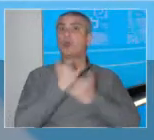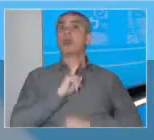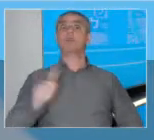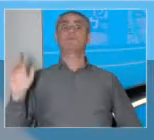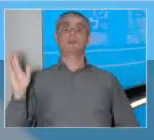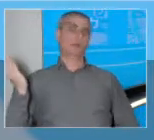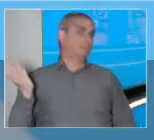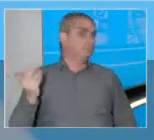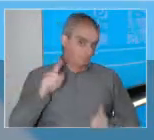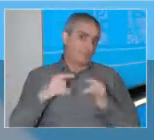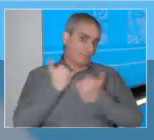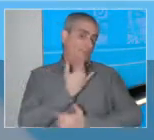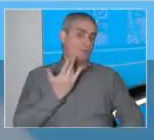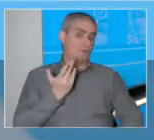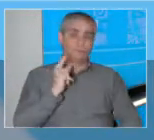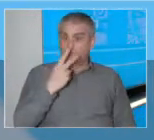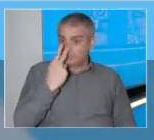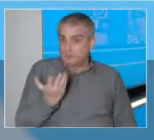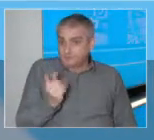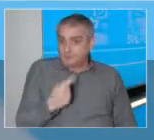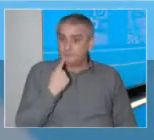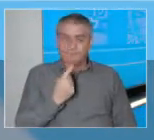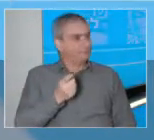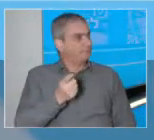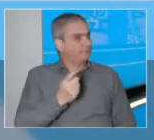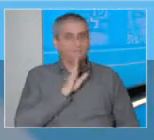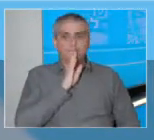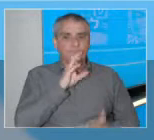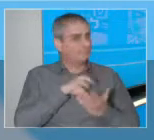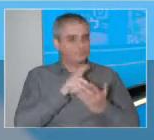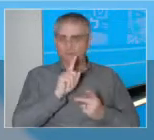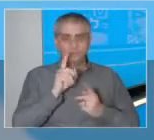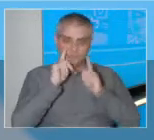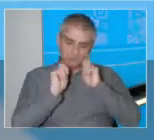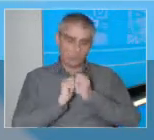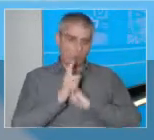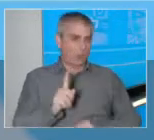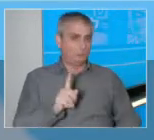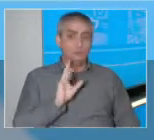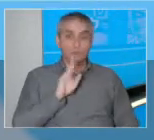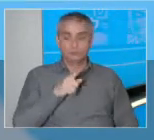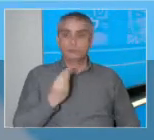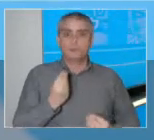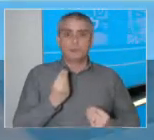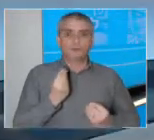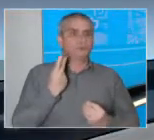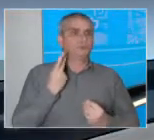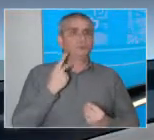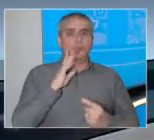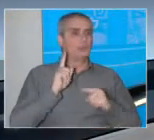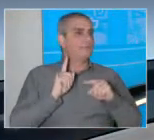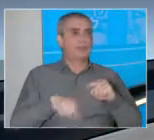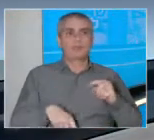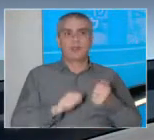פעם. ותראה, צריך להגיד... אתה יודע, ליבת הבעיה זה לא שאם אתה סומך או לא סומך. יש פה אירוע שהוא הרבה יותר